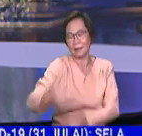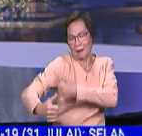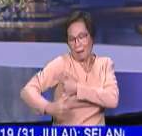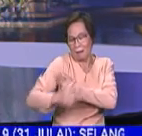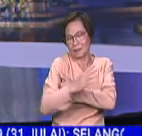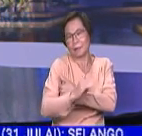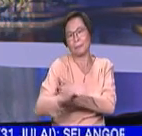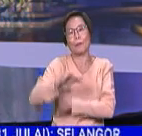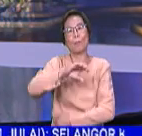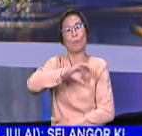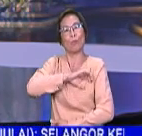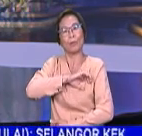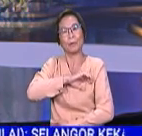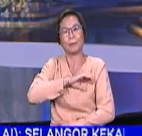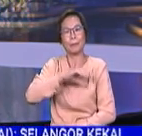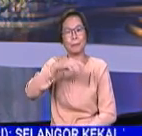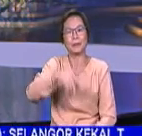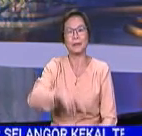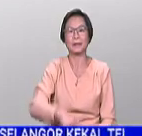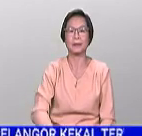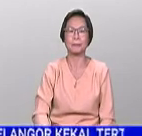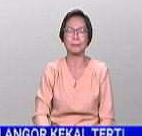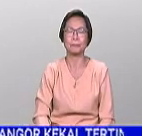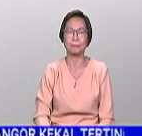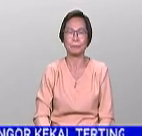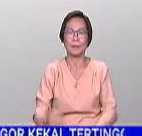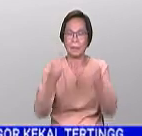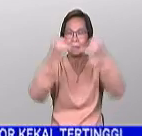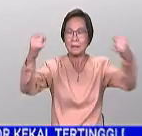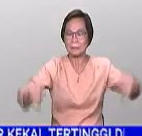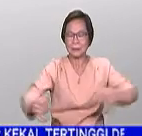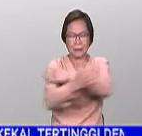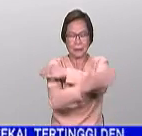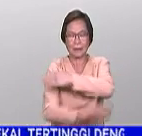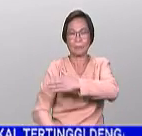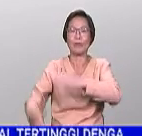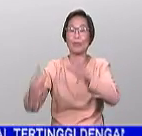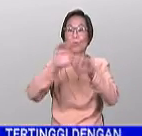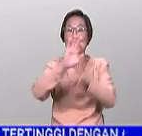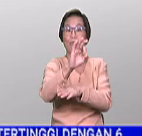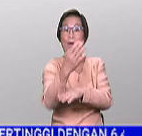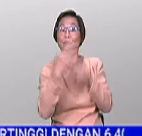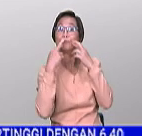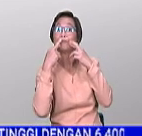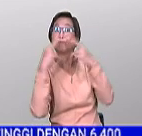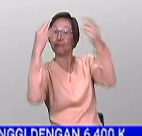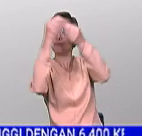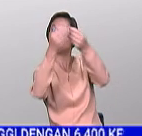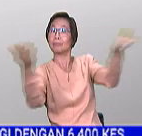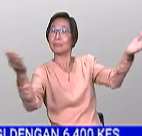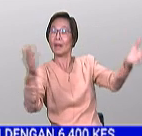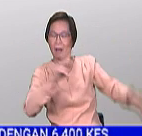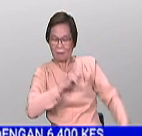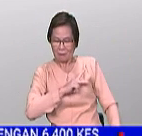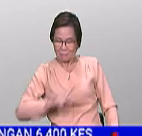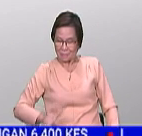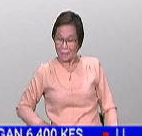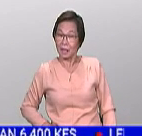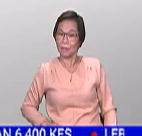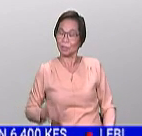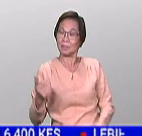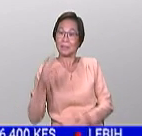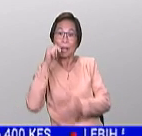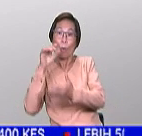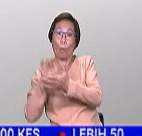Exclusive di istana negara dan menuruti laman Facebook resmi memaklumkan Sri Paduka Baginda